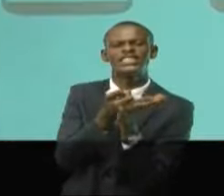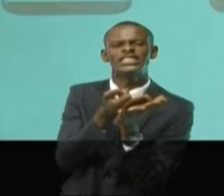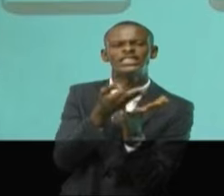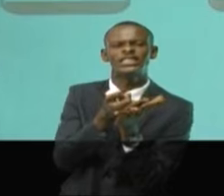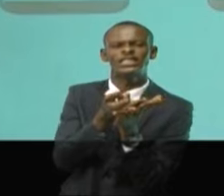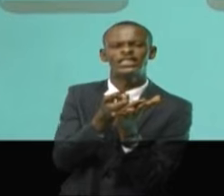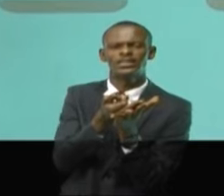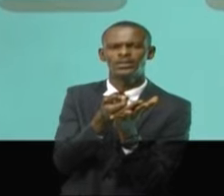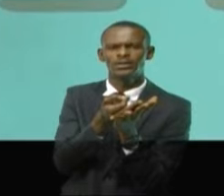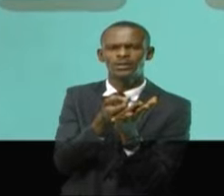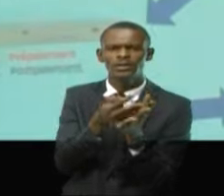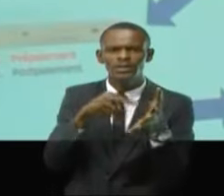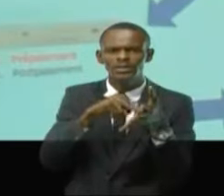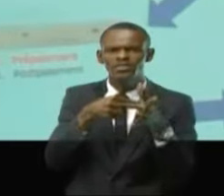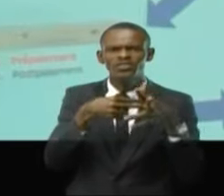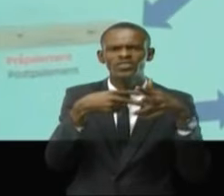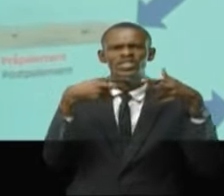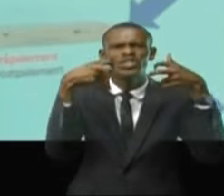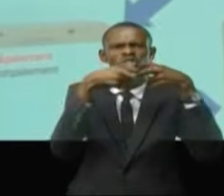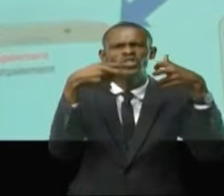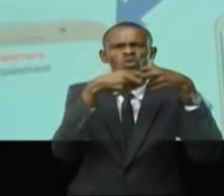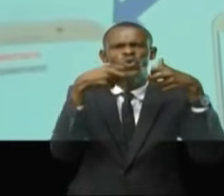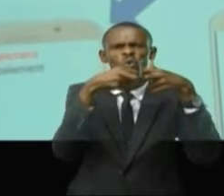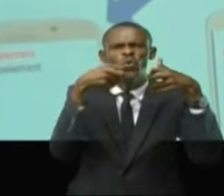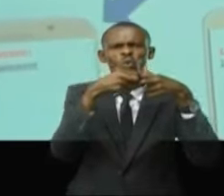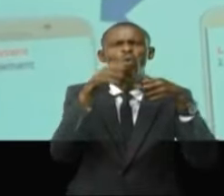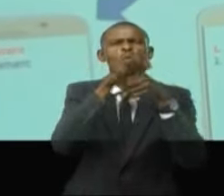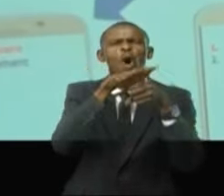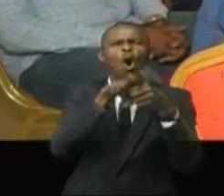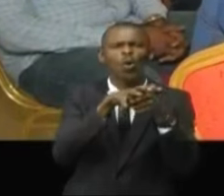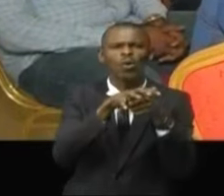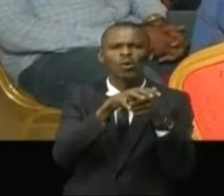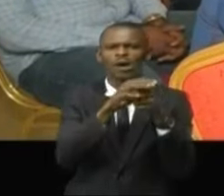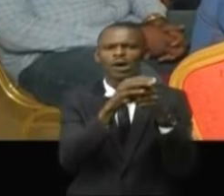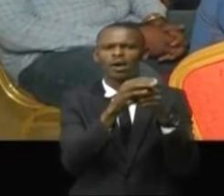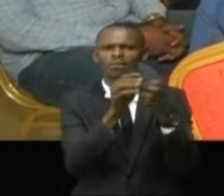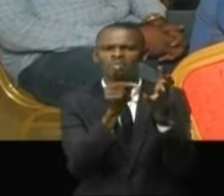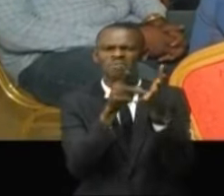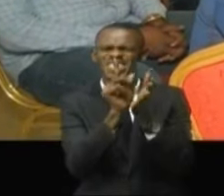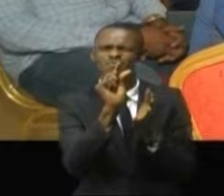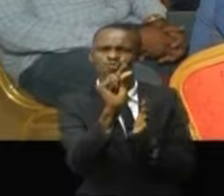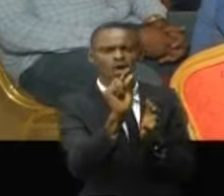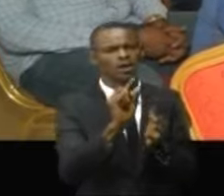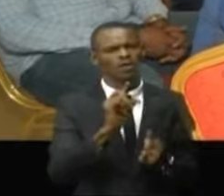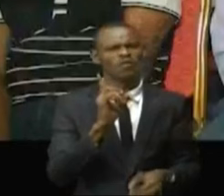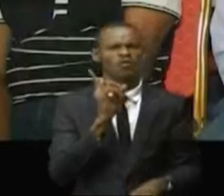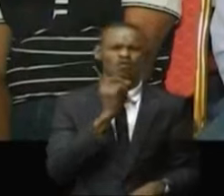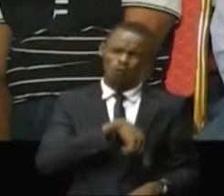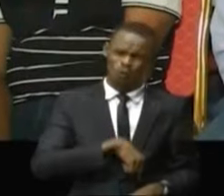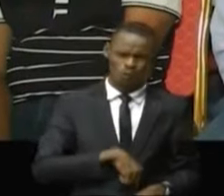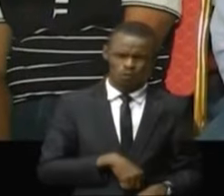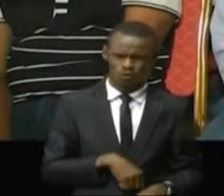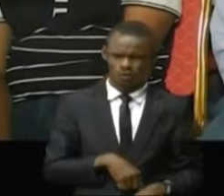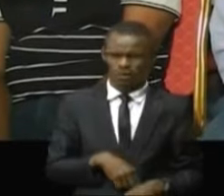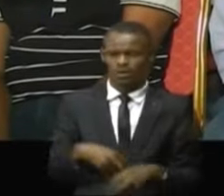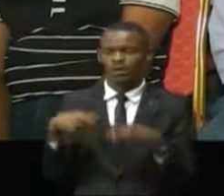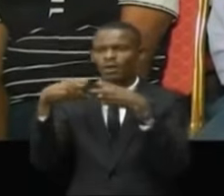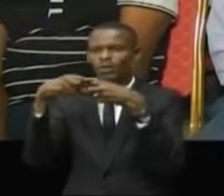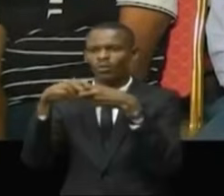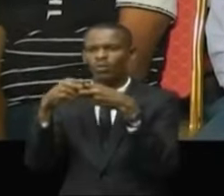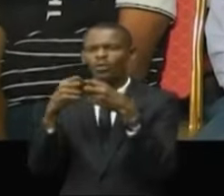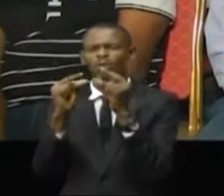la consommation de l'énergie électrique. Lancé à Kisantu, province du Congo central, voici un mois, les membres du